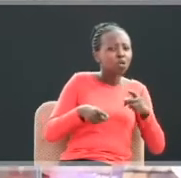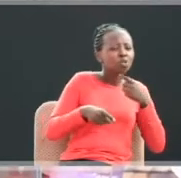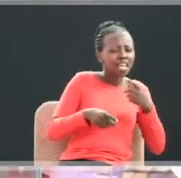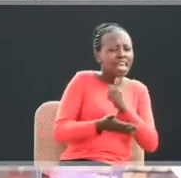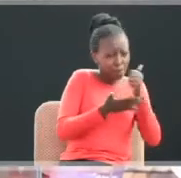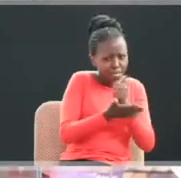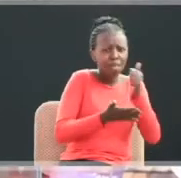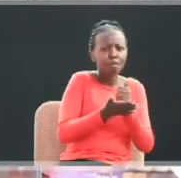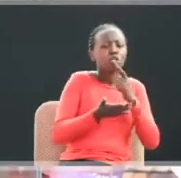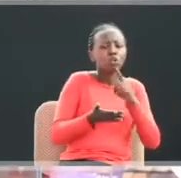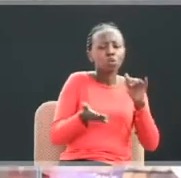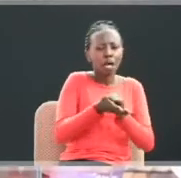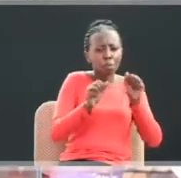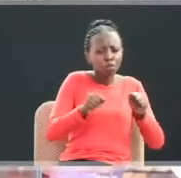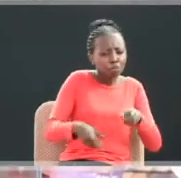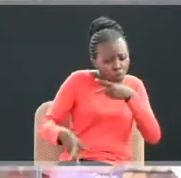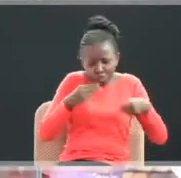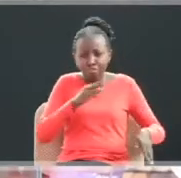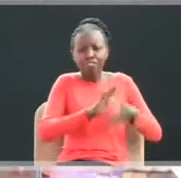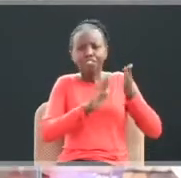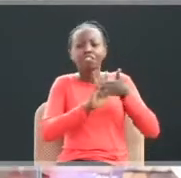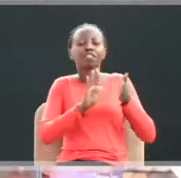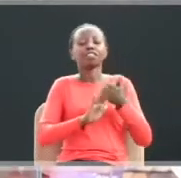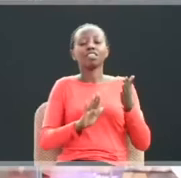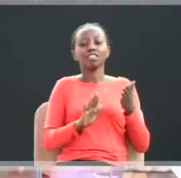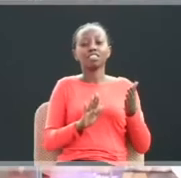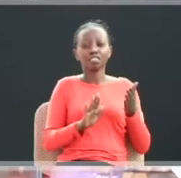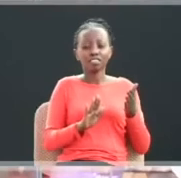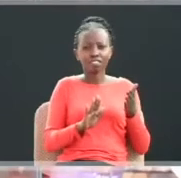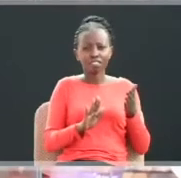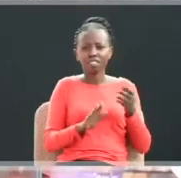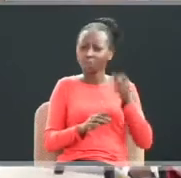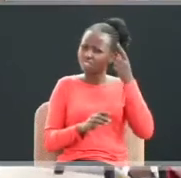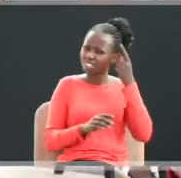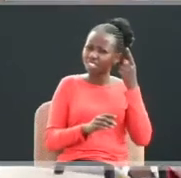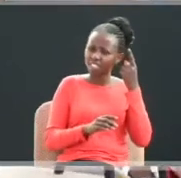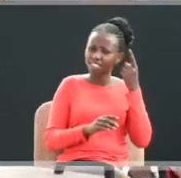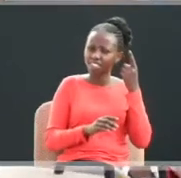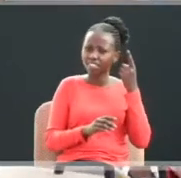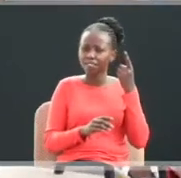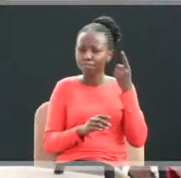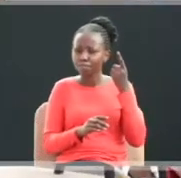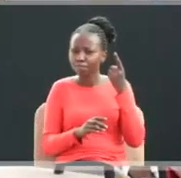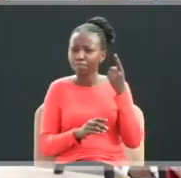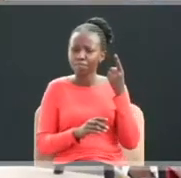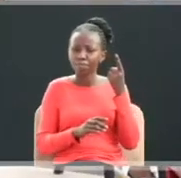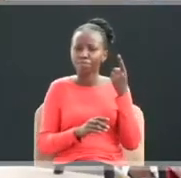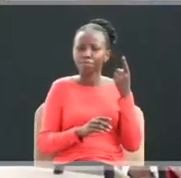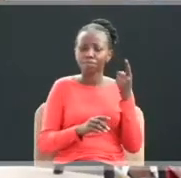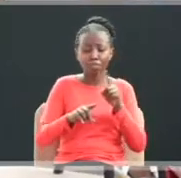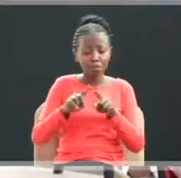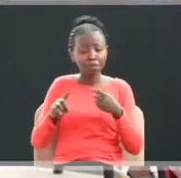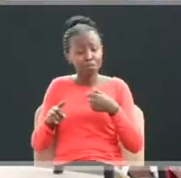wengine ni watundu na sahani zilikuwa za plastic. Bas mnaelewa na ni vijana. But the